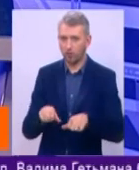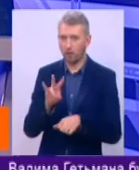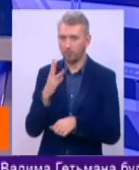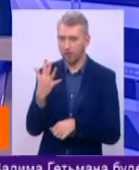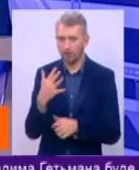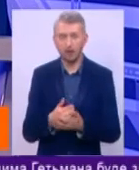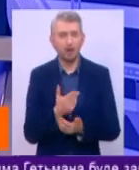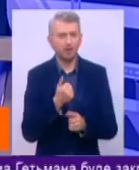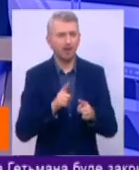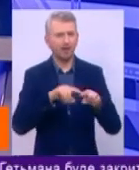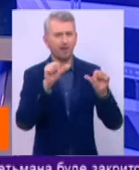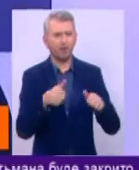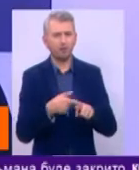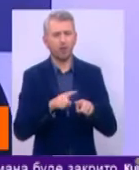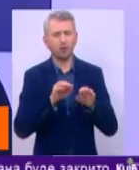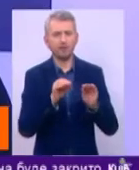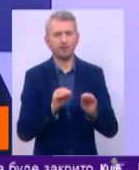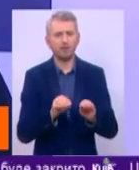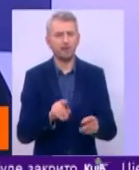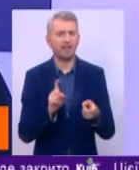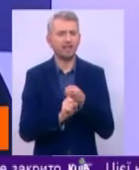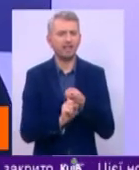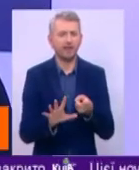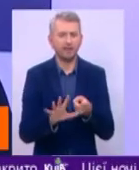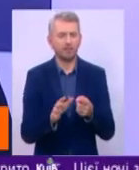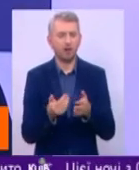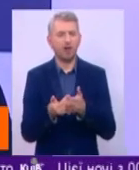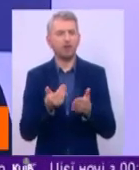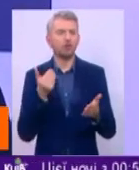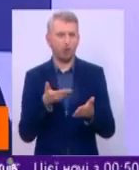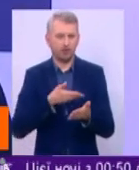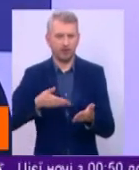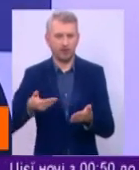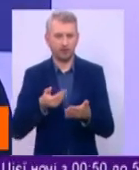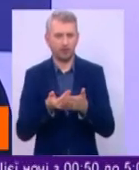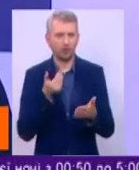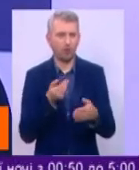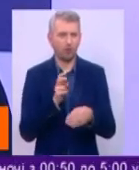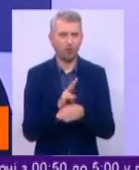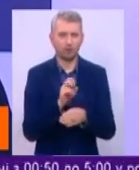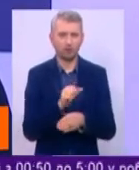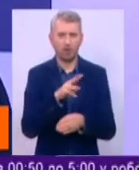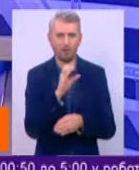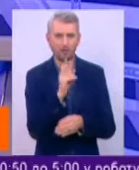N5. Ну, це форма, яка составляється, якби, незалежно до нас, до приходу на